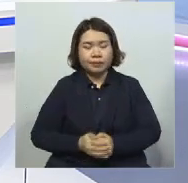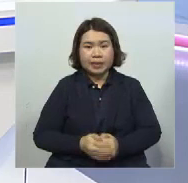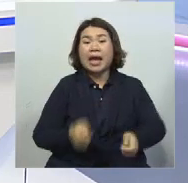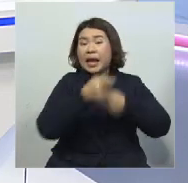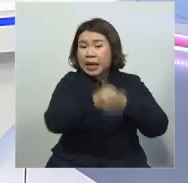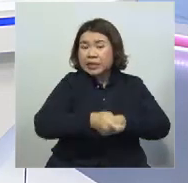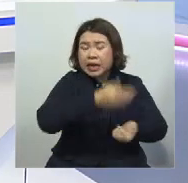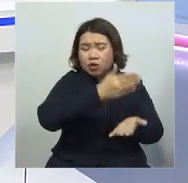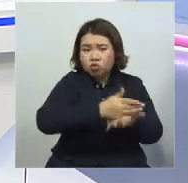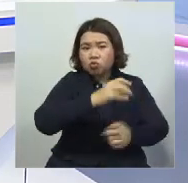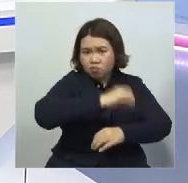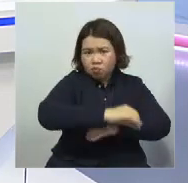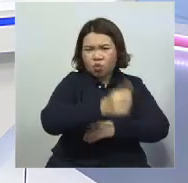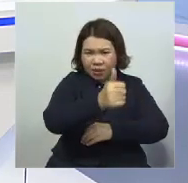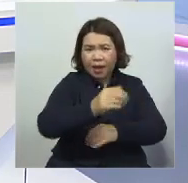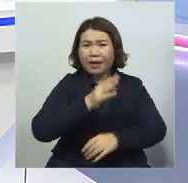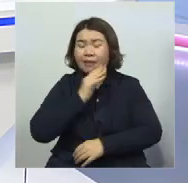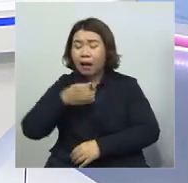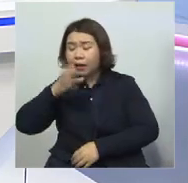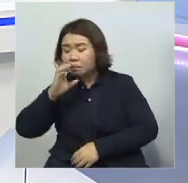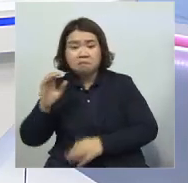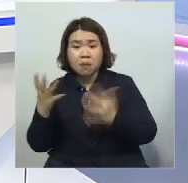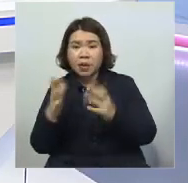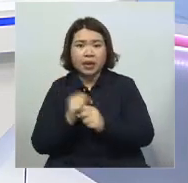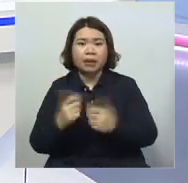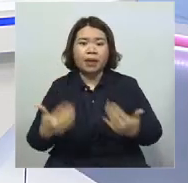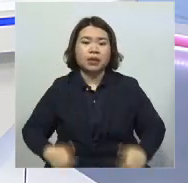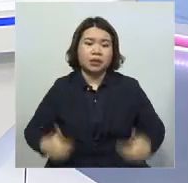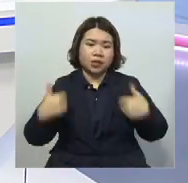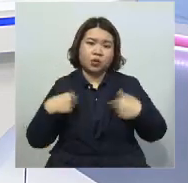ามารถกดเว้นได้บางส่วนนะครับแต่ว่าถ้าเกิดขาดน้ำสำหรับอุปโภคบริโภคเนี่ยจะอยู่กันยังไงนะฮะ